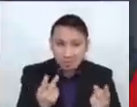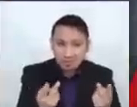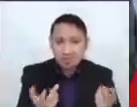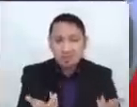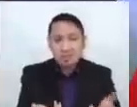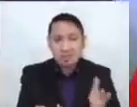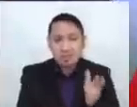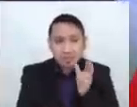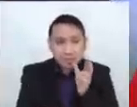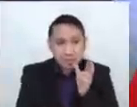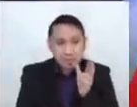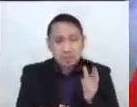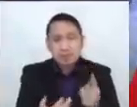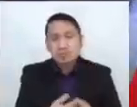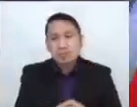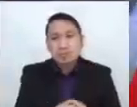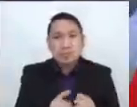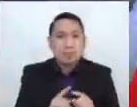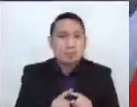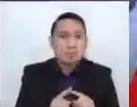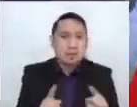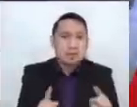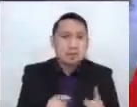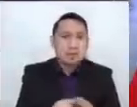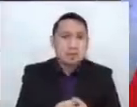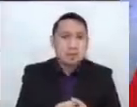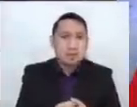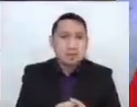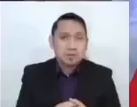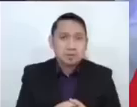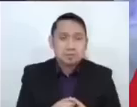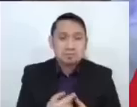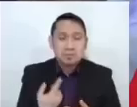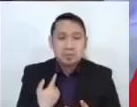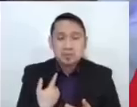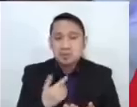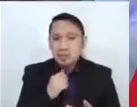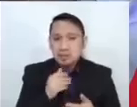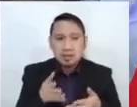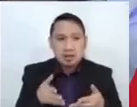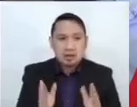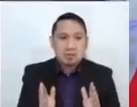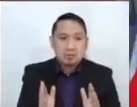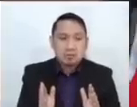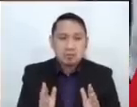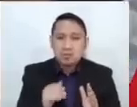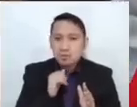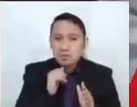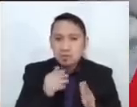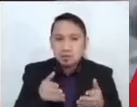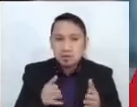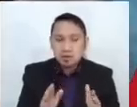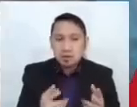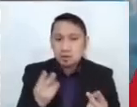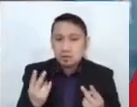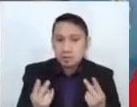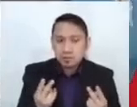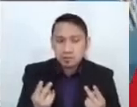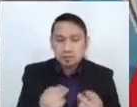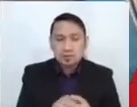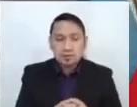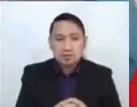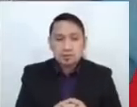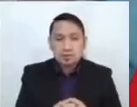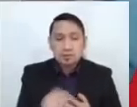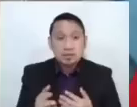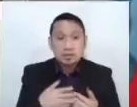Ramos, pero pinagbawalan po kami. Hindi kami pinayagan bumisita sa kanya. Mm-hmm. Kahit nung birthday niya